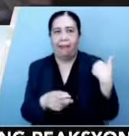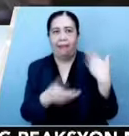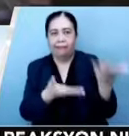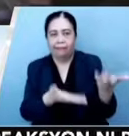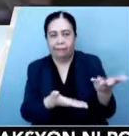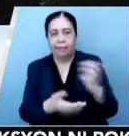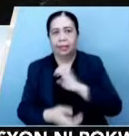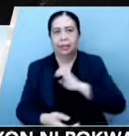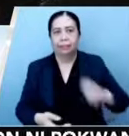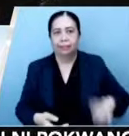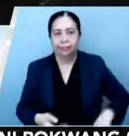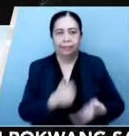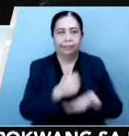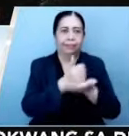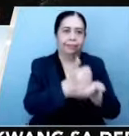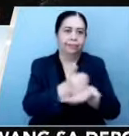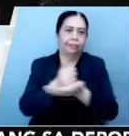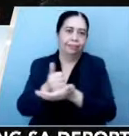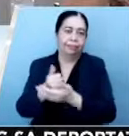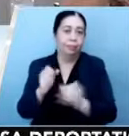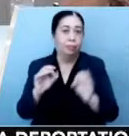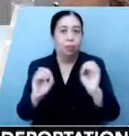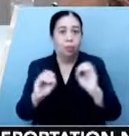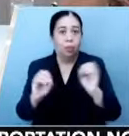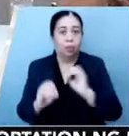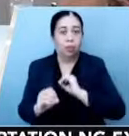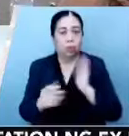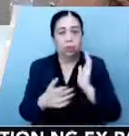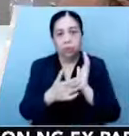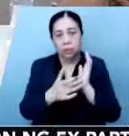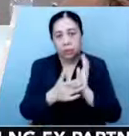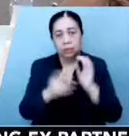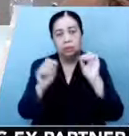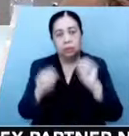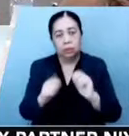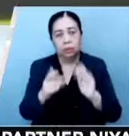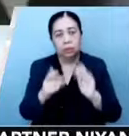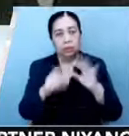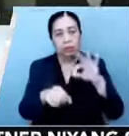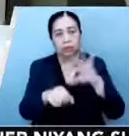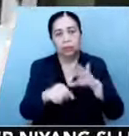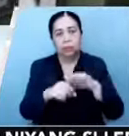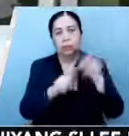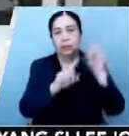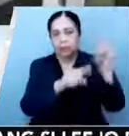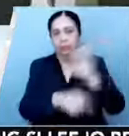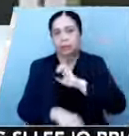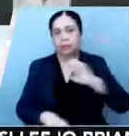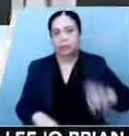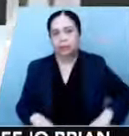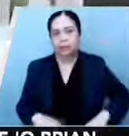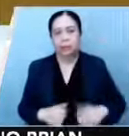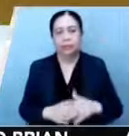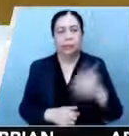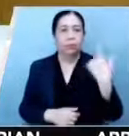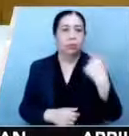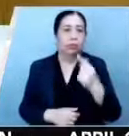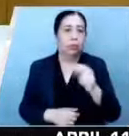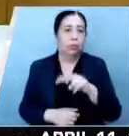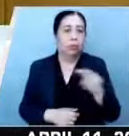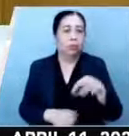para tumulong. Kung wala namang sariling gadget, maaaring mag-online voting sa embahada. Noong 2022 elections,